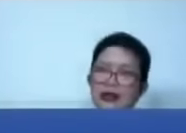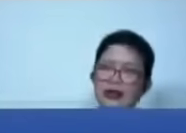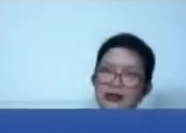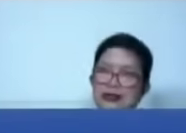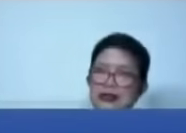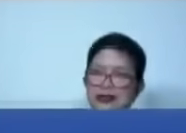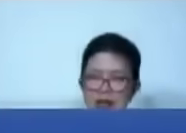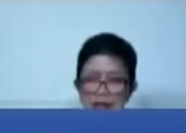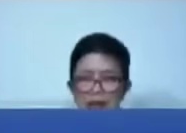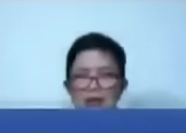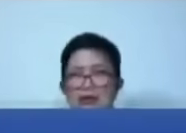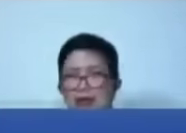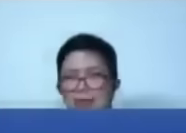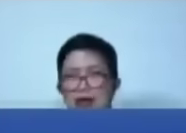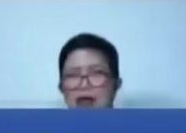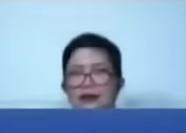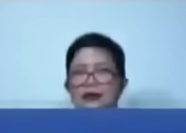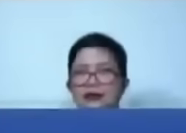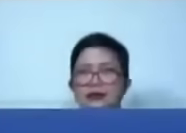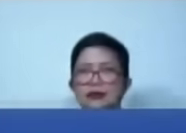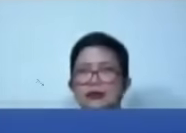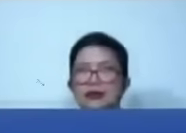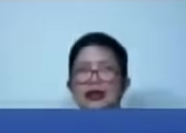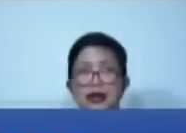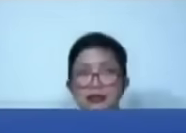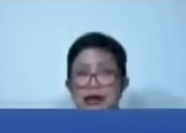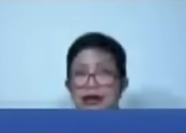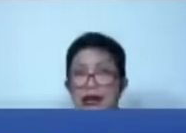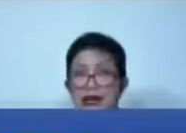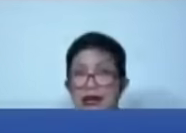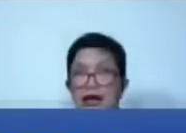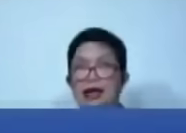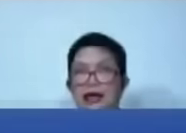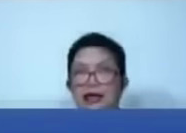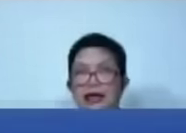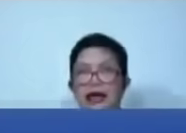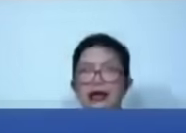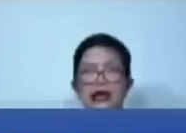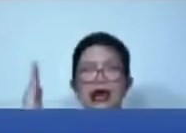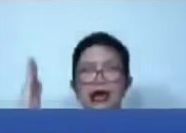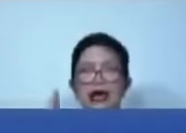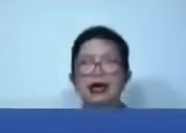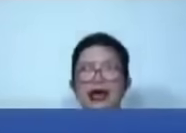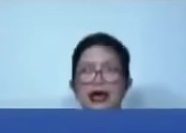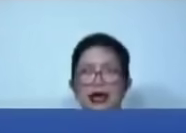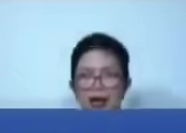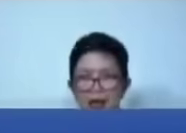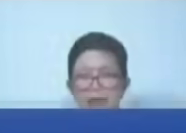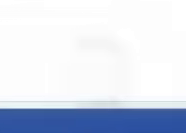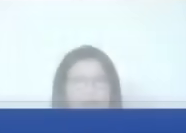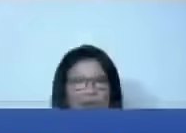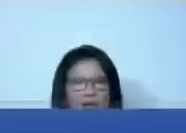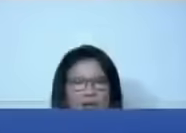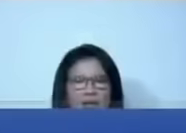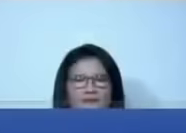Siapa yang intervensi siapa tapi intinya adalah kita tegakkan konstitusi kita tegakkan